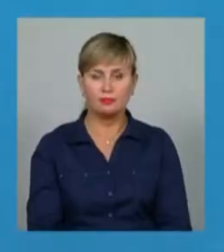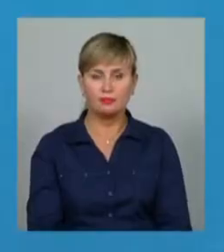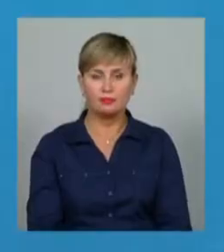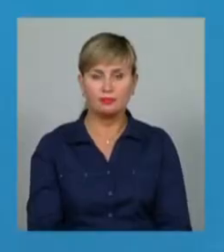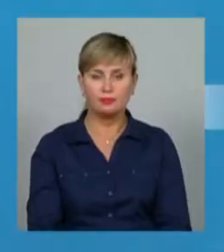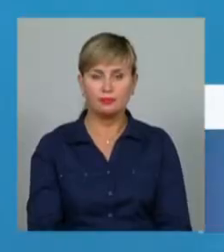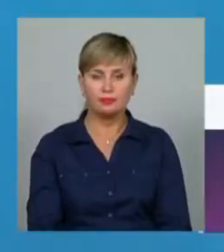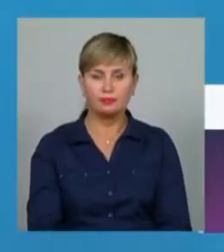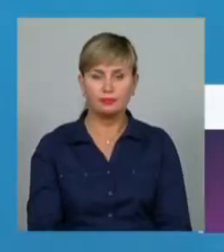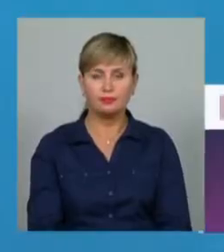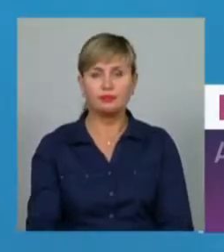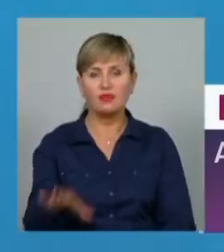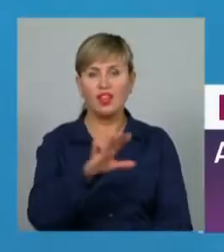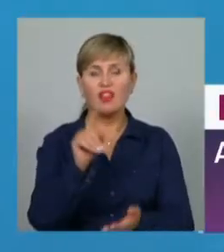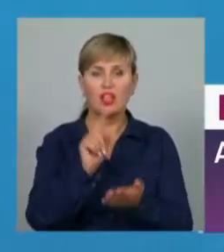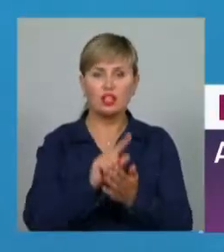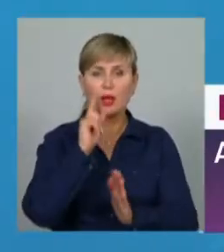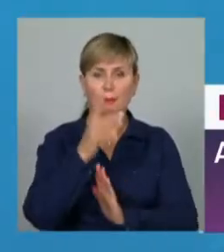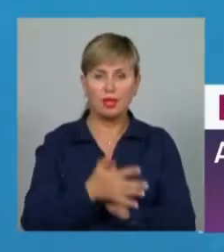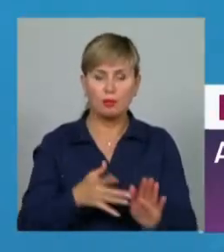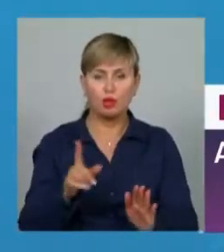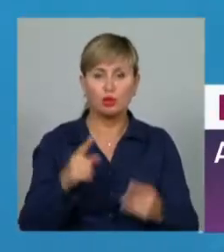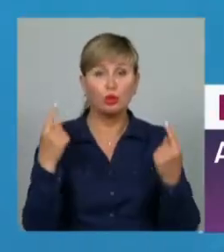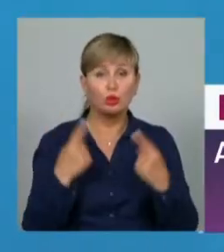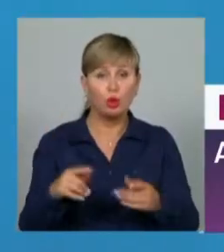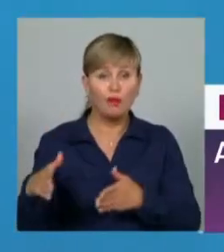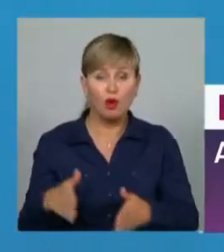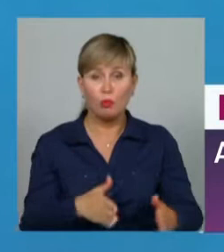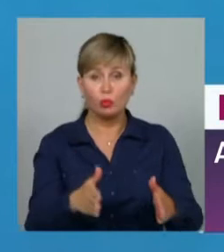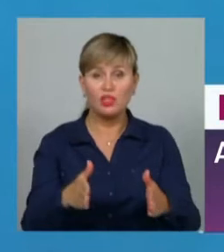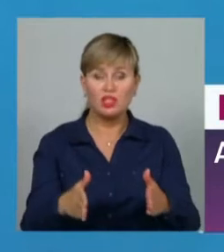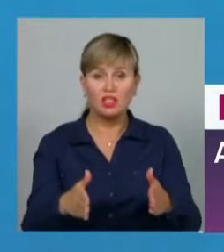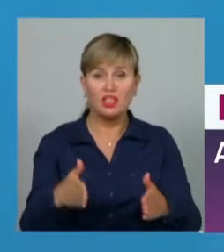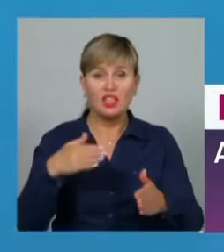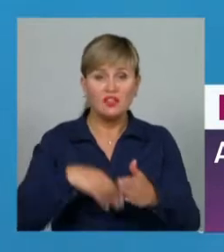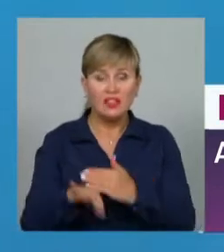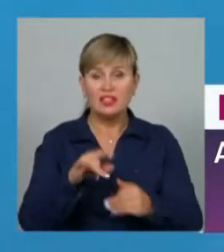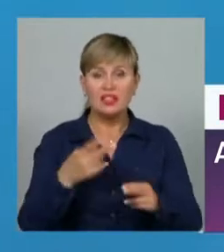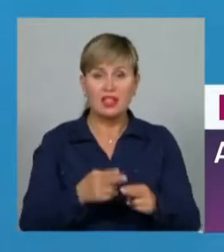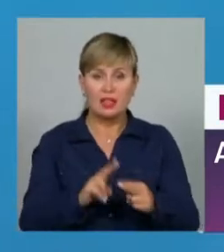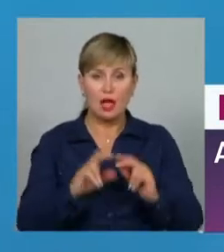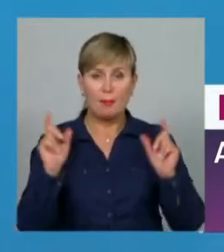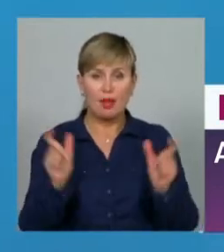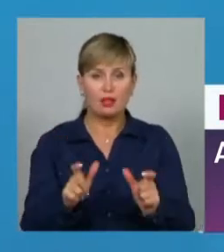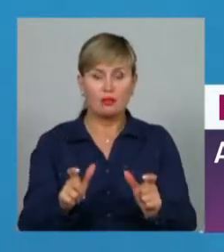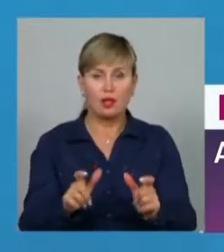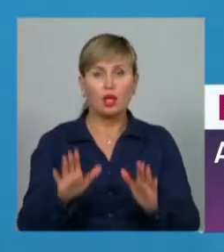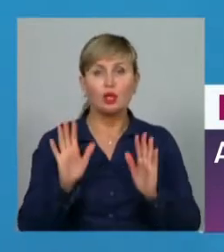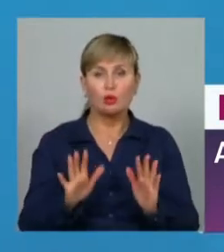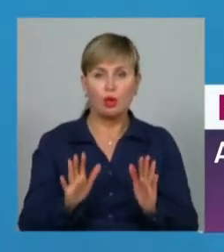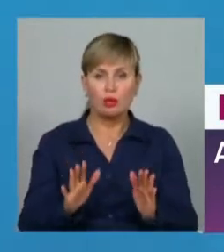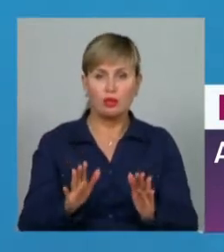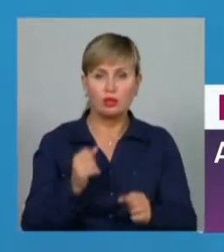В то же время должны понимать, что другого пути выйти из этой пандемии, кроме как